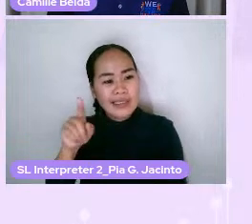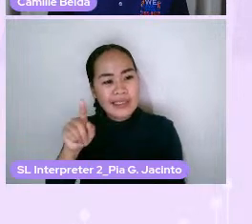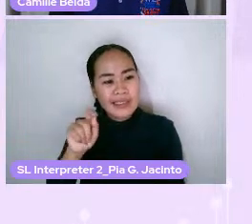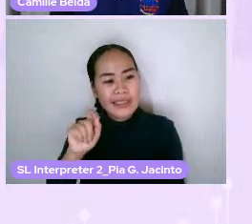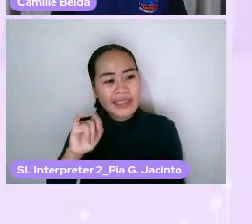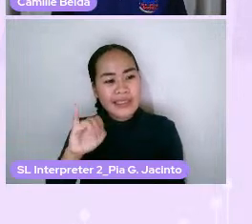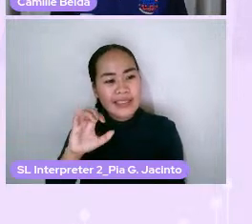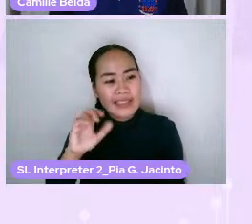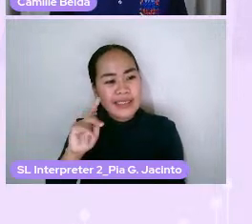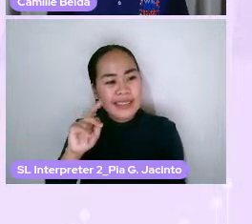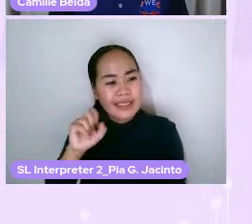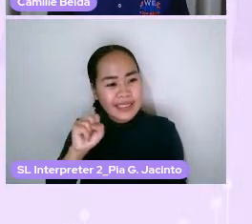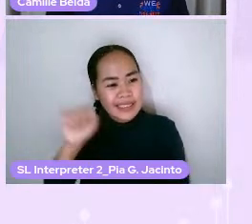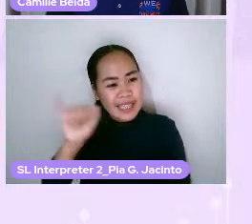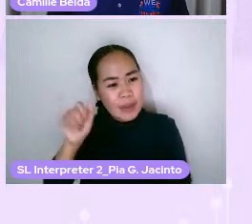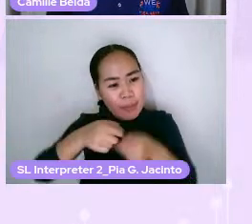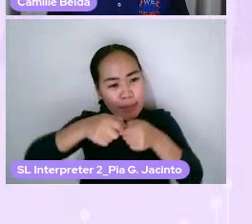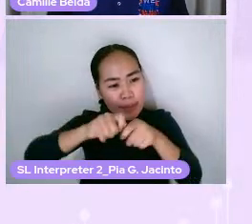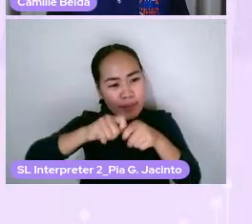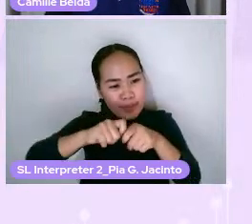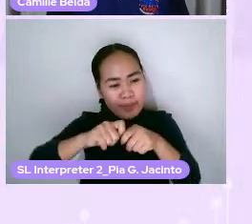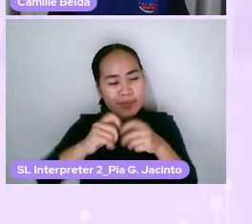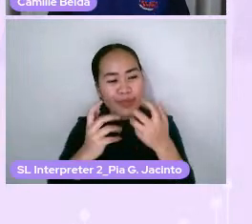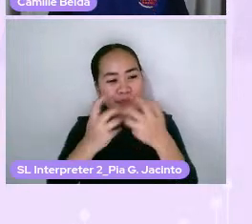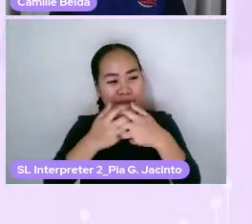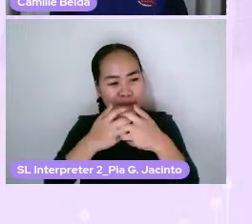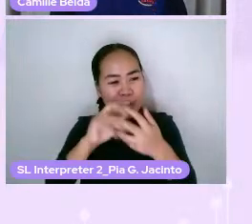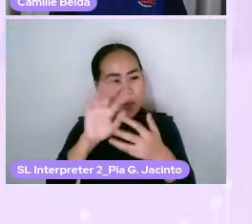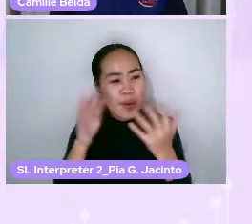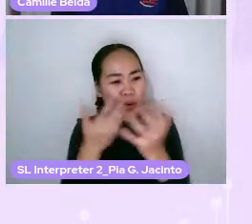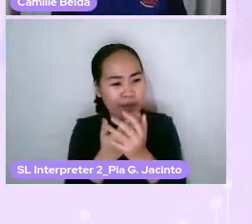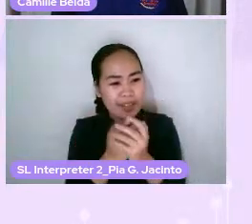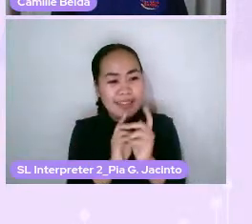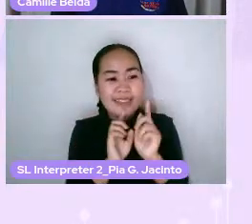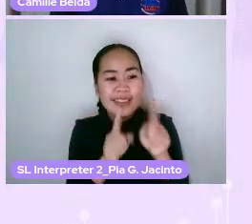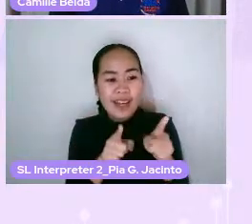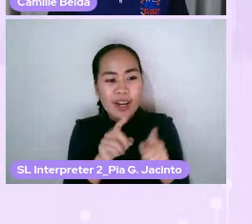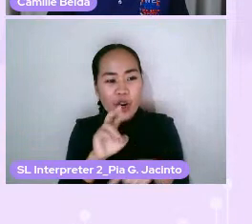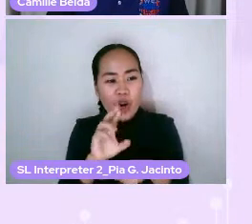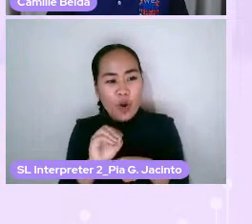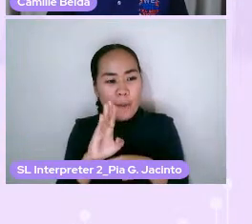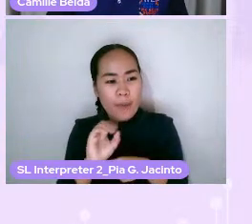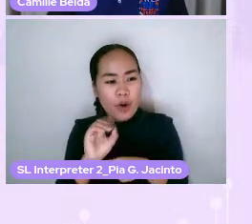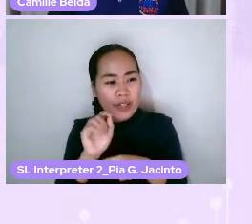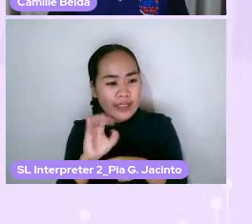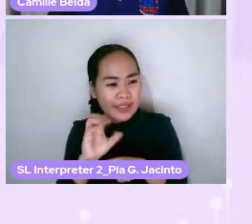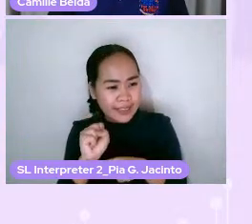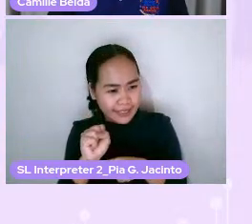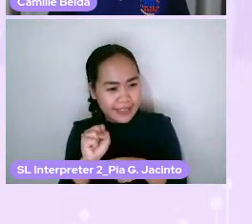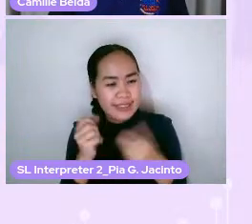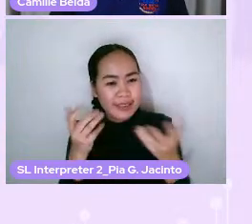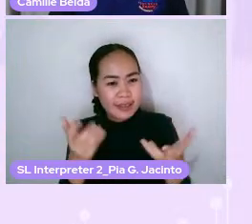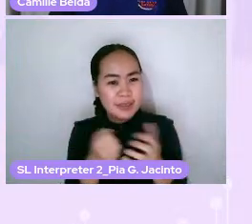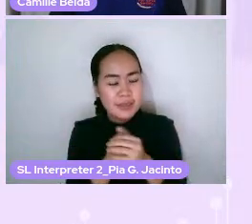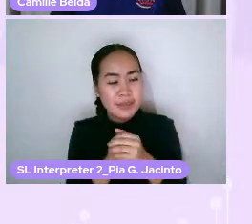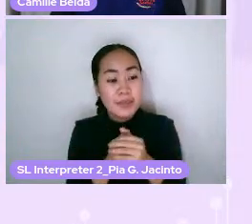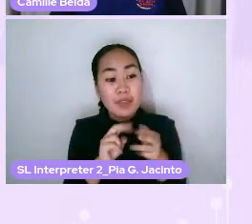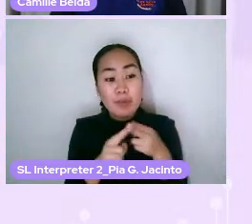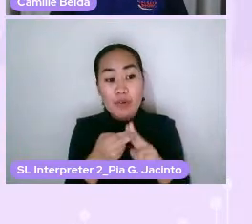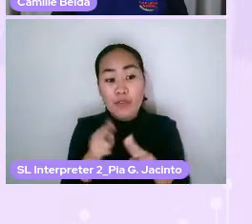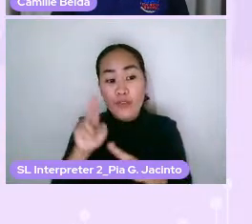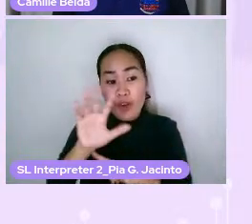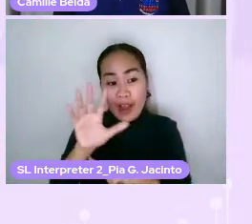Okay, congratulations po sa ating nanalo. Next item, crack the code item number 5. Marker